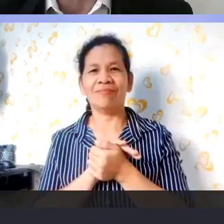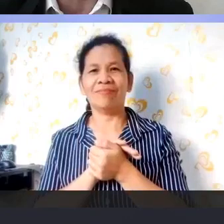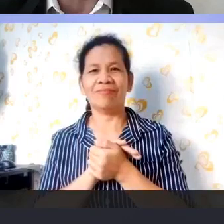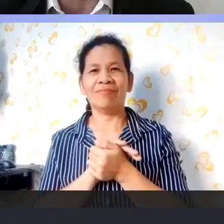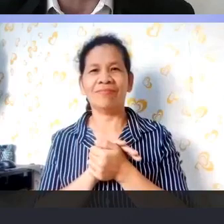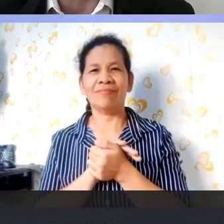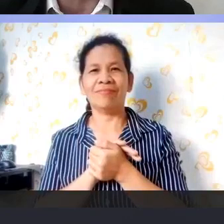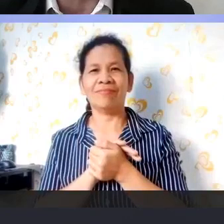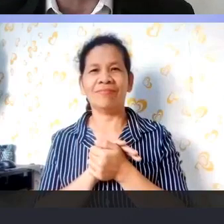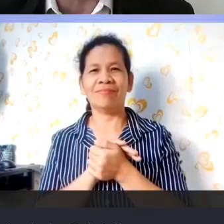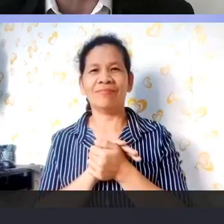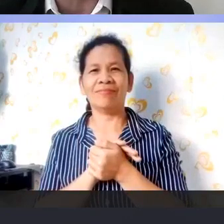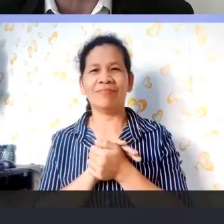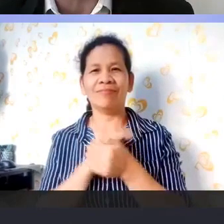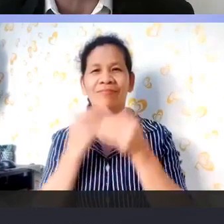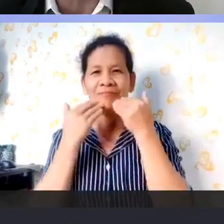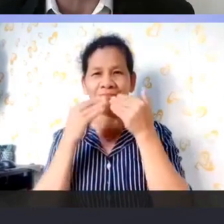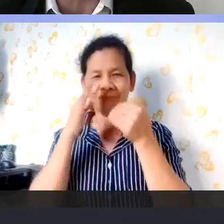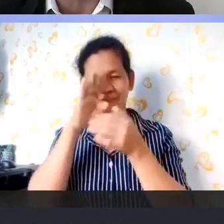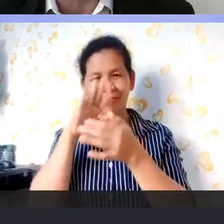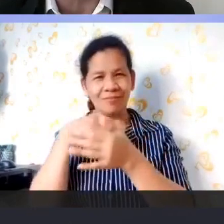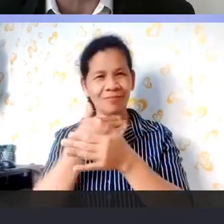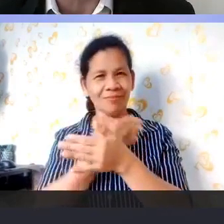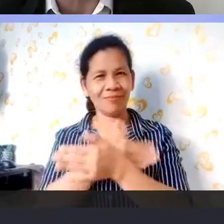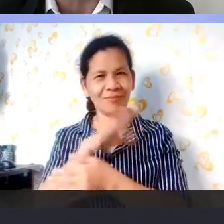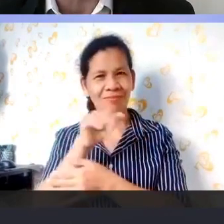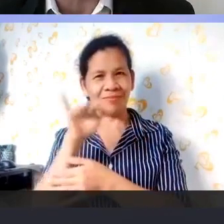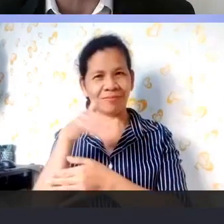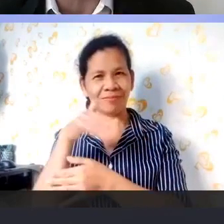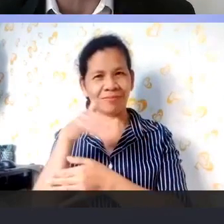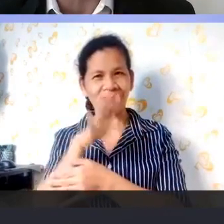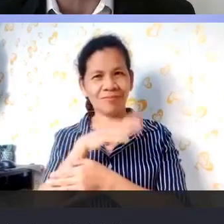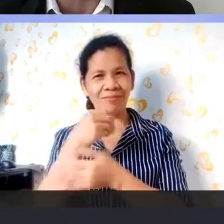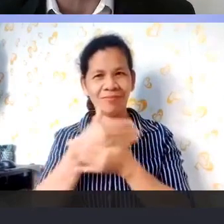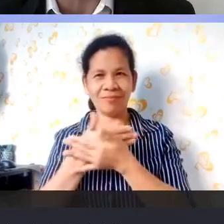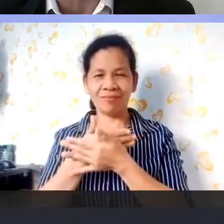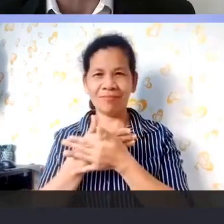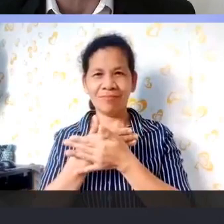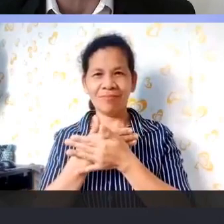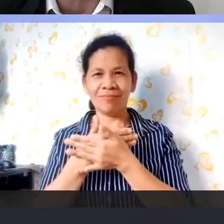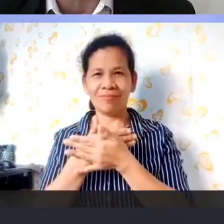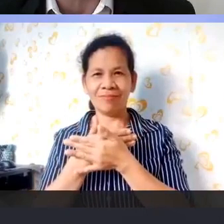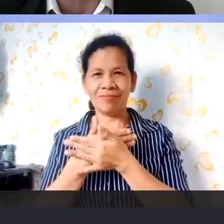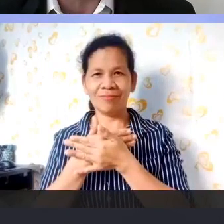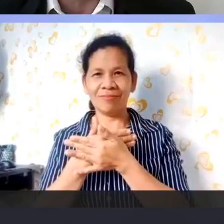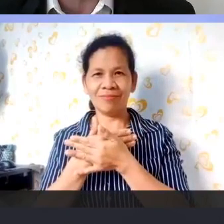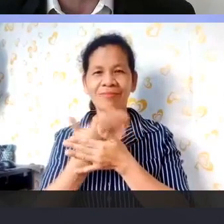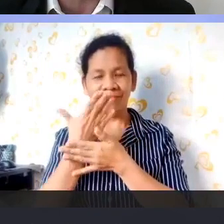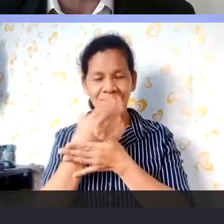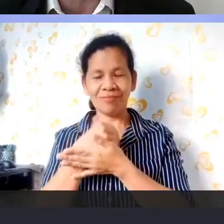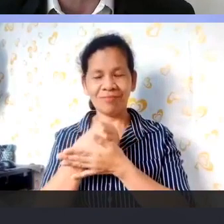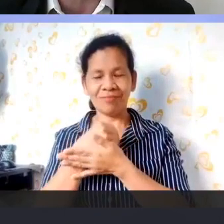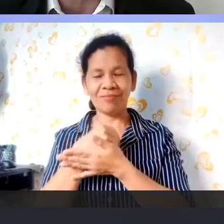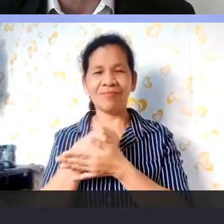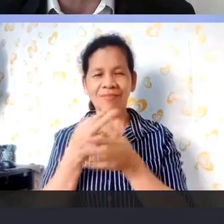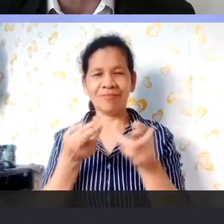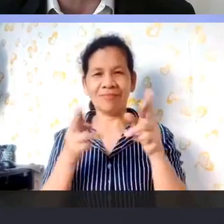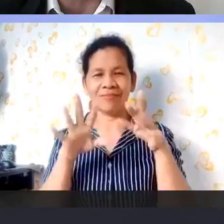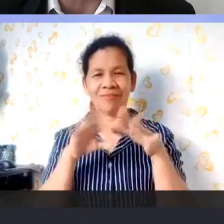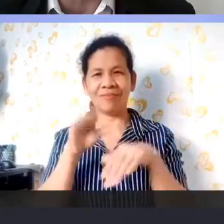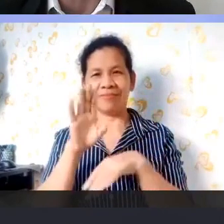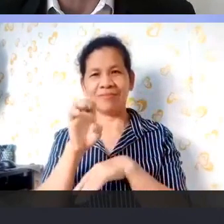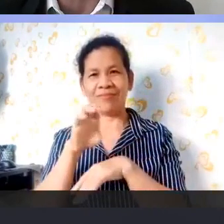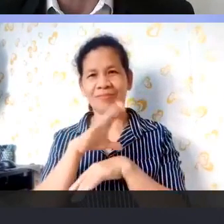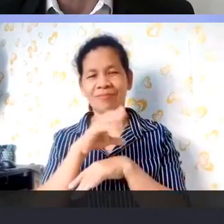niya, magaling na ang apo na si EJ at Baby Gabriel prayer sa magandang result ng ultrasound, ECG at chest x-ray